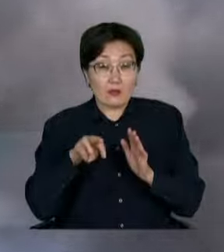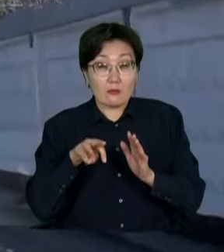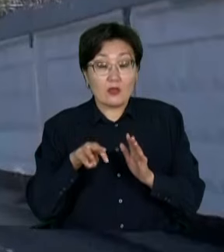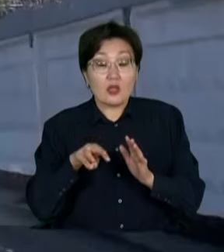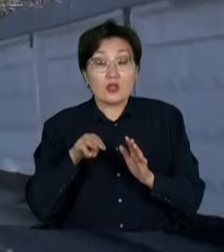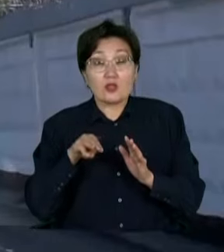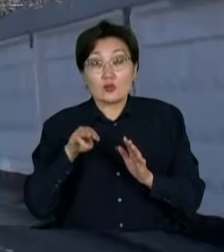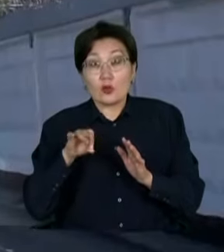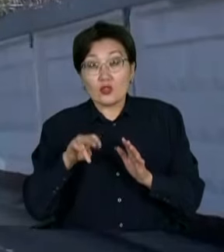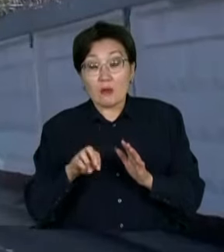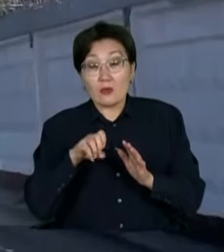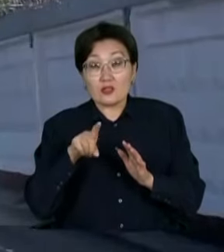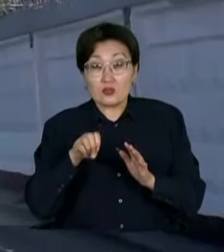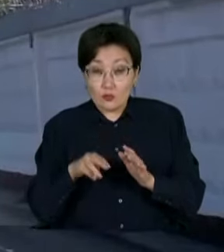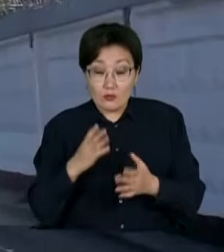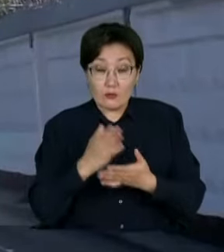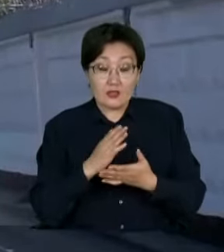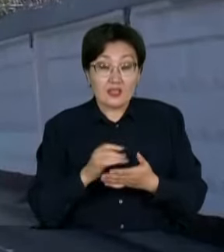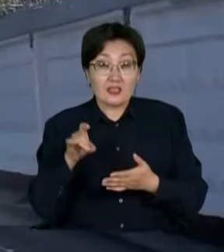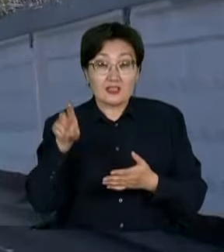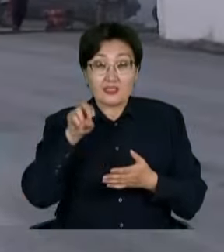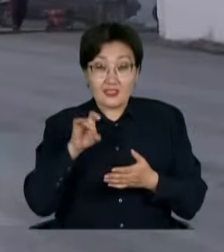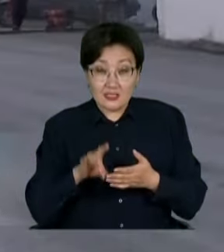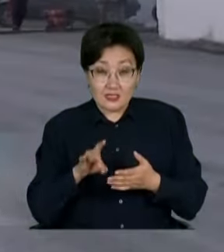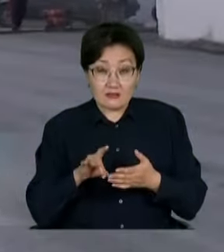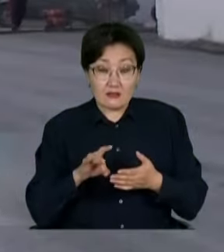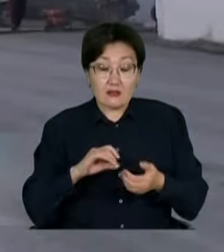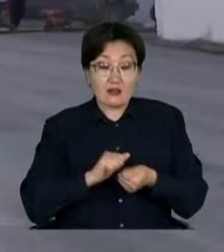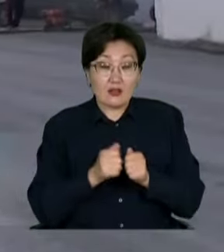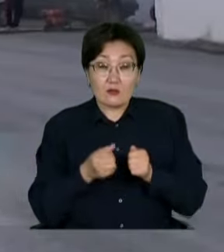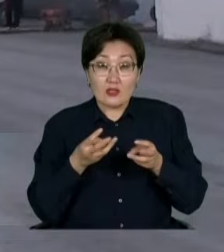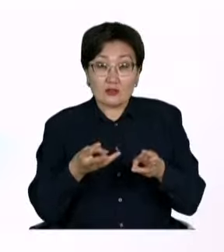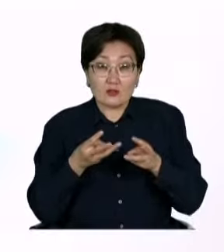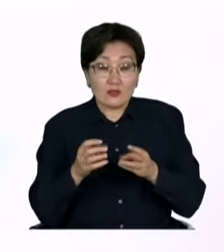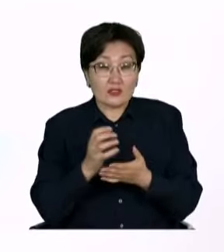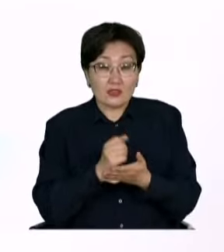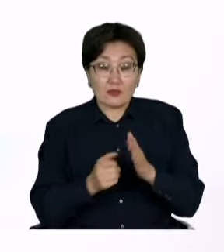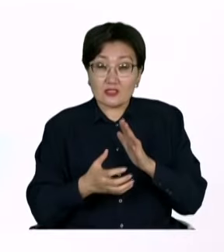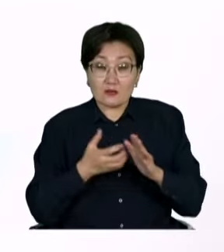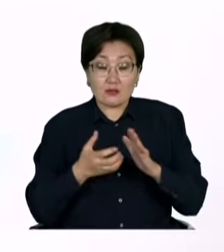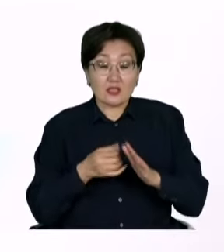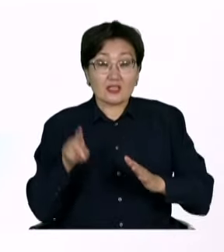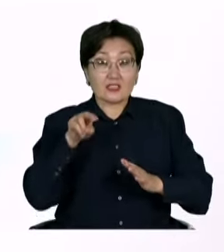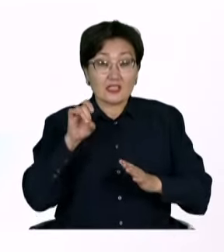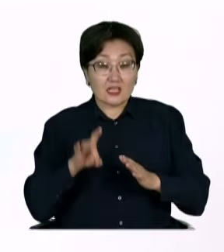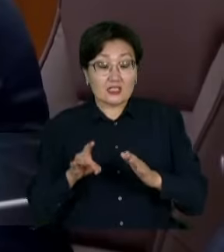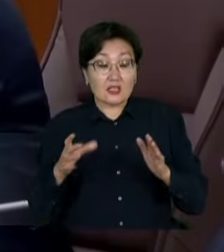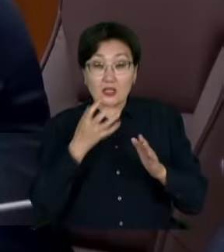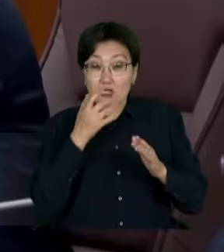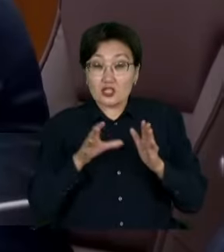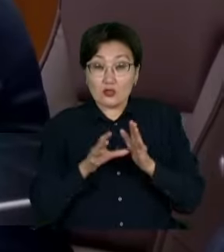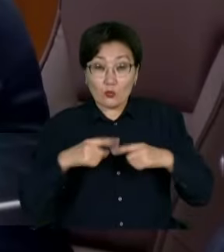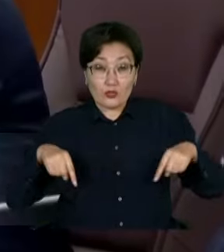жиналған. Тек риддерде қатты отын қоры нормаға жетпейтін көрінеді. Тек ридер жылу электр